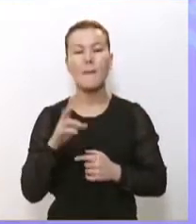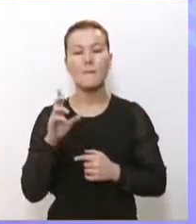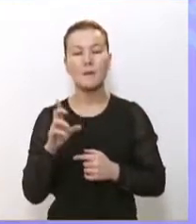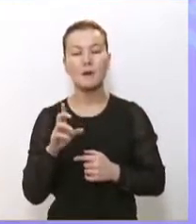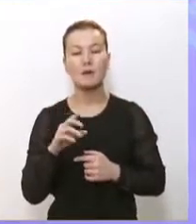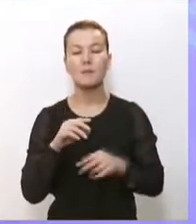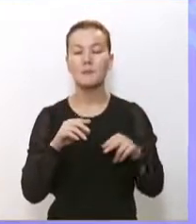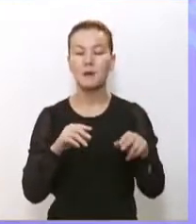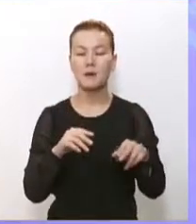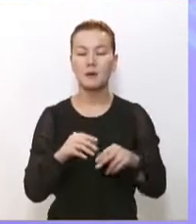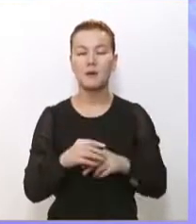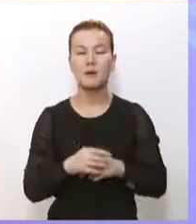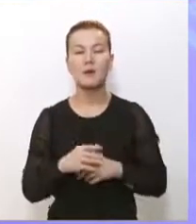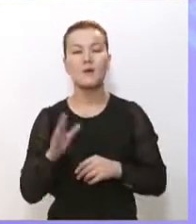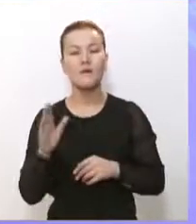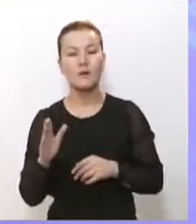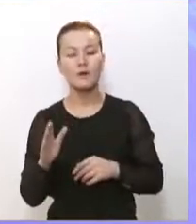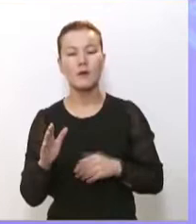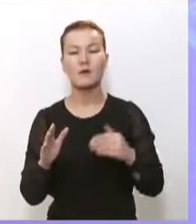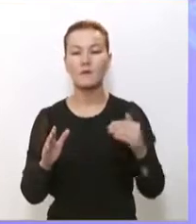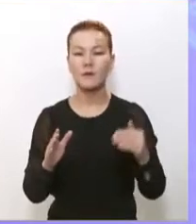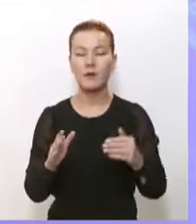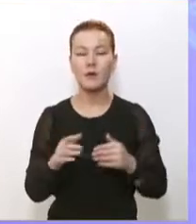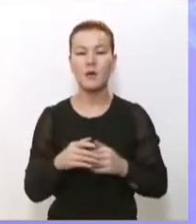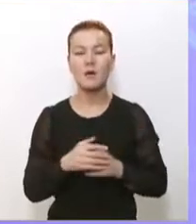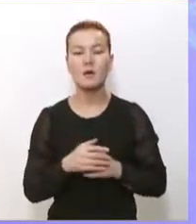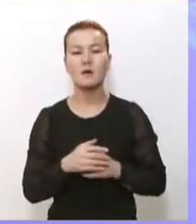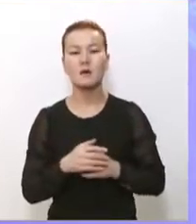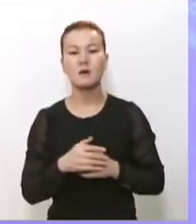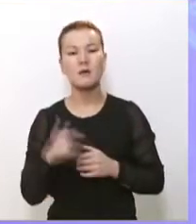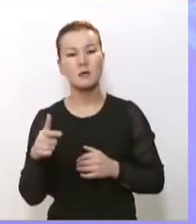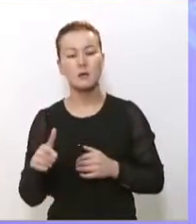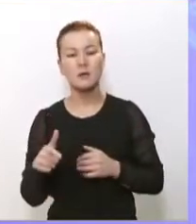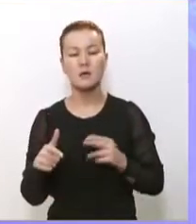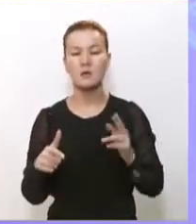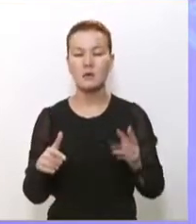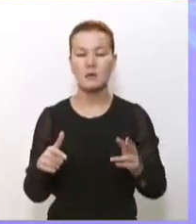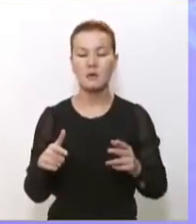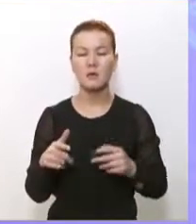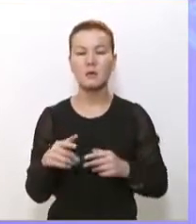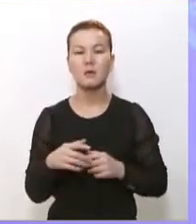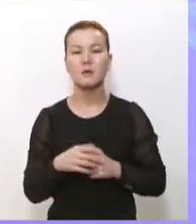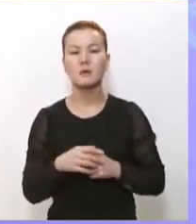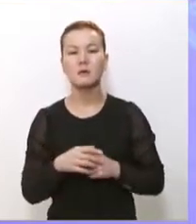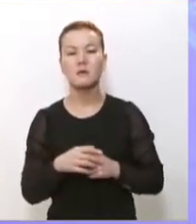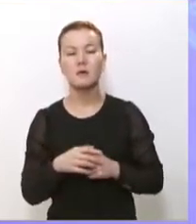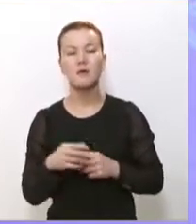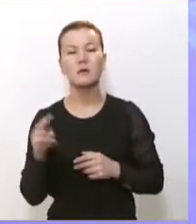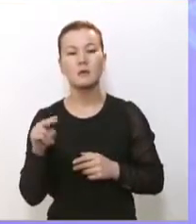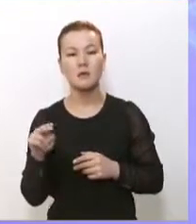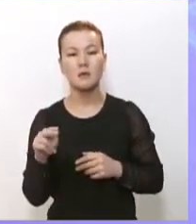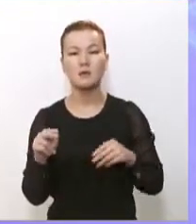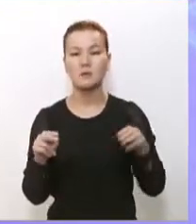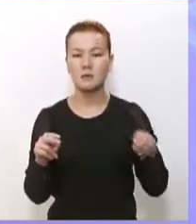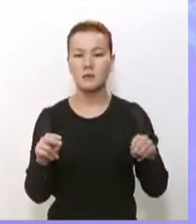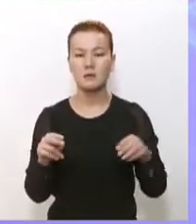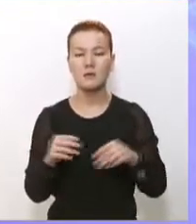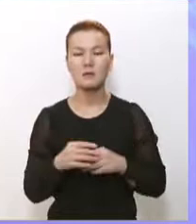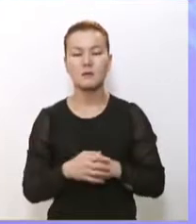– П, В – Ф, Г – К, Д